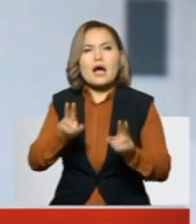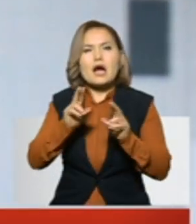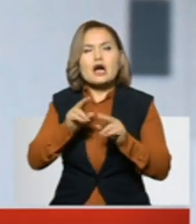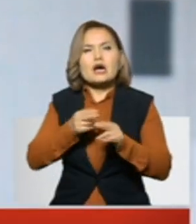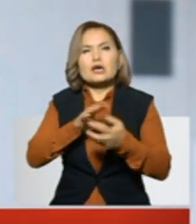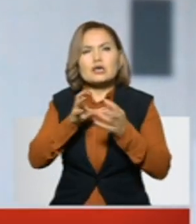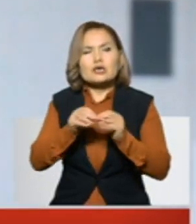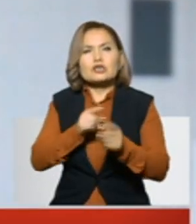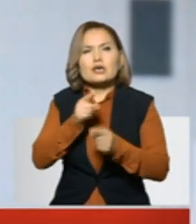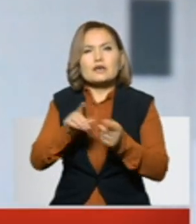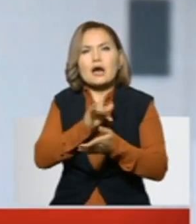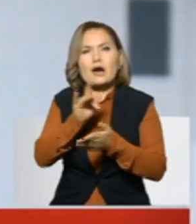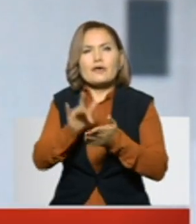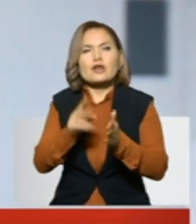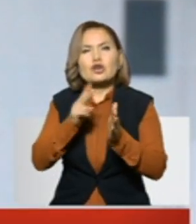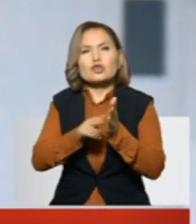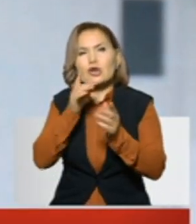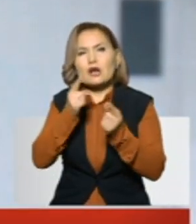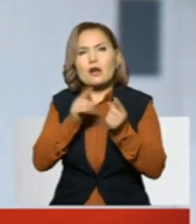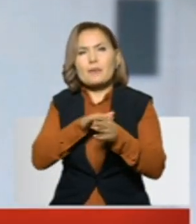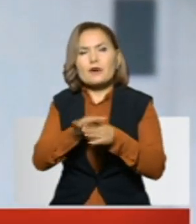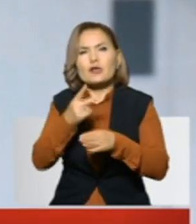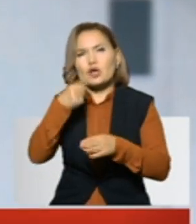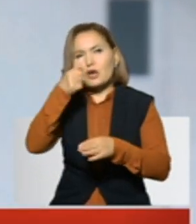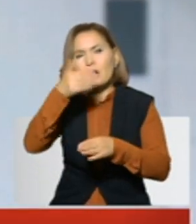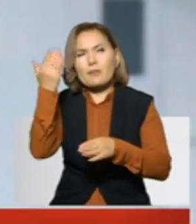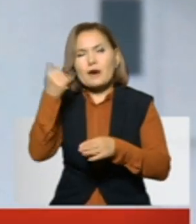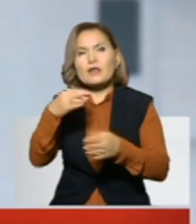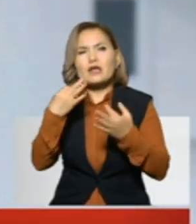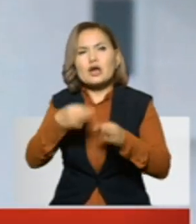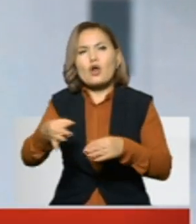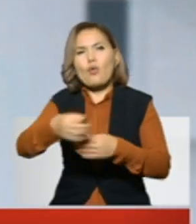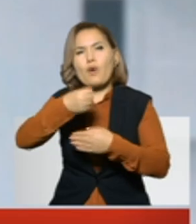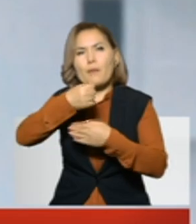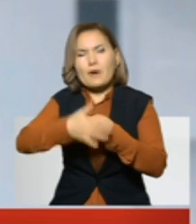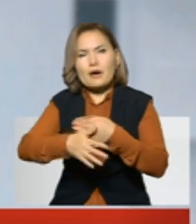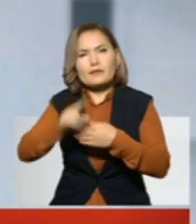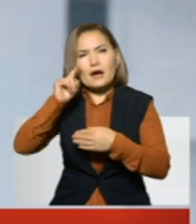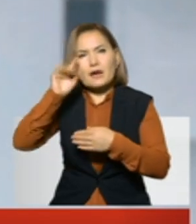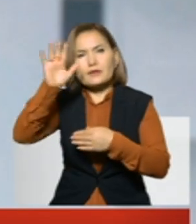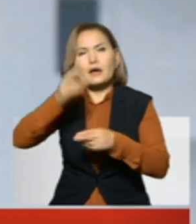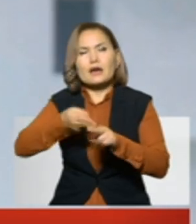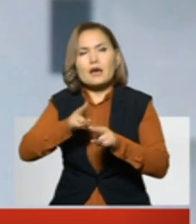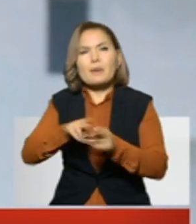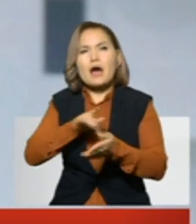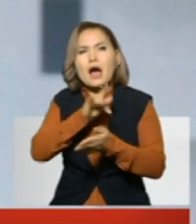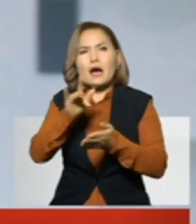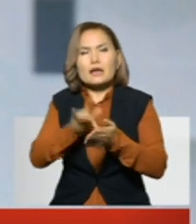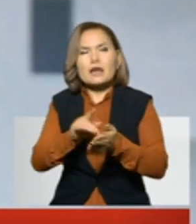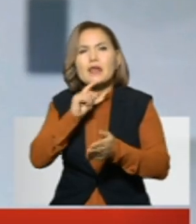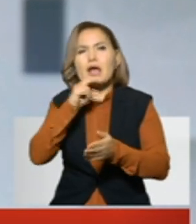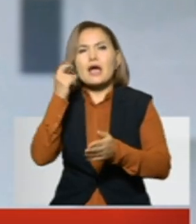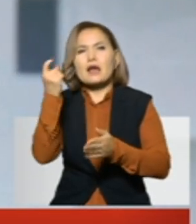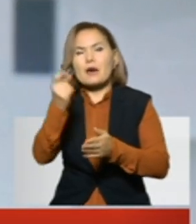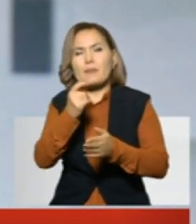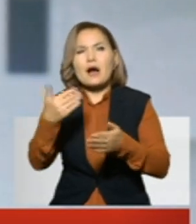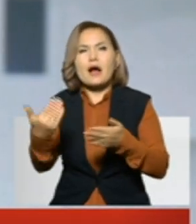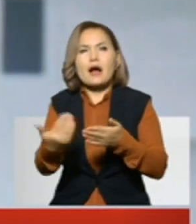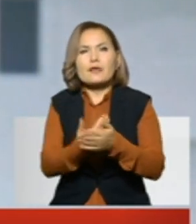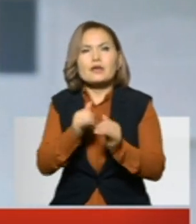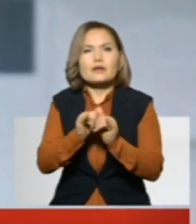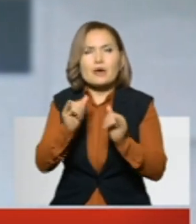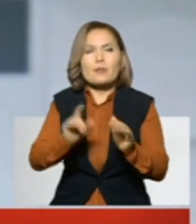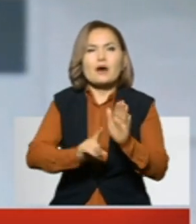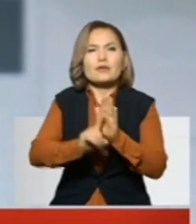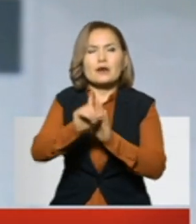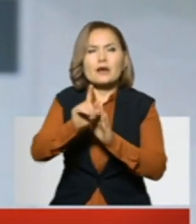Жезқазған қаласына 70 жыл, 2 жыл бұрын дербез облыс орталығы атанған мысты қала әлеуметтік-экономикалық жағынан қайта дамып